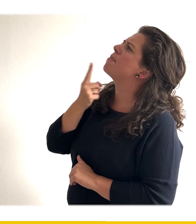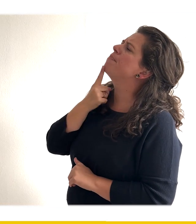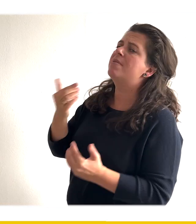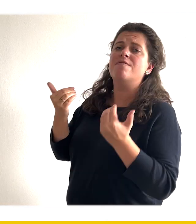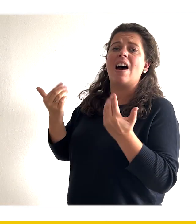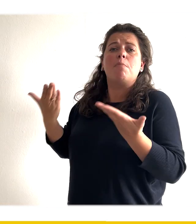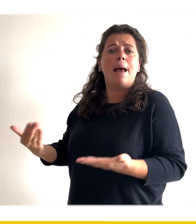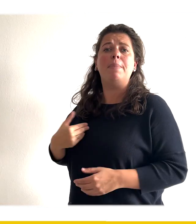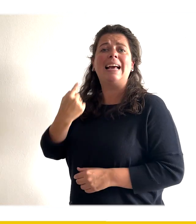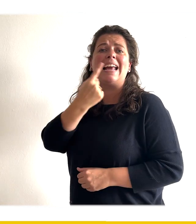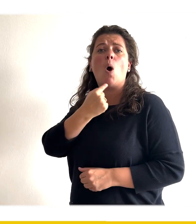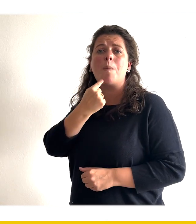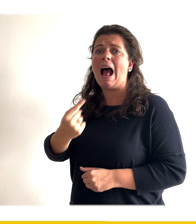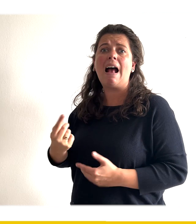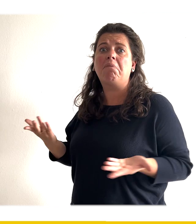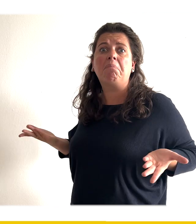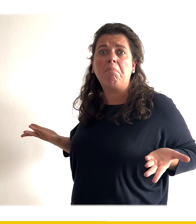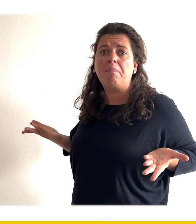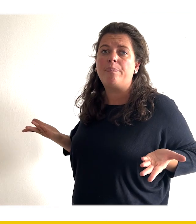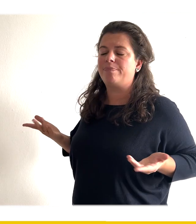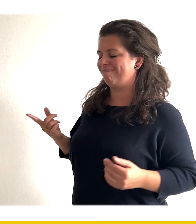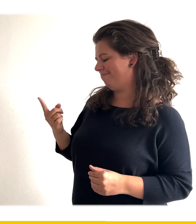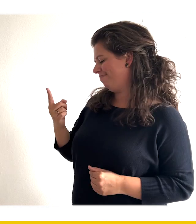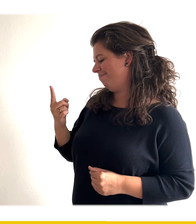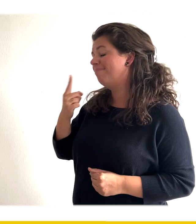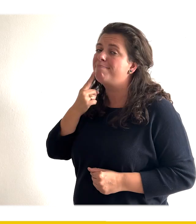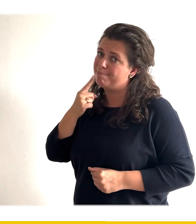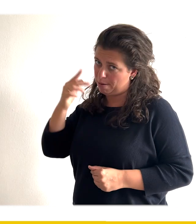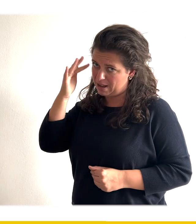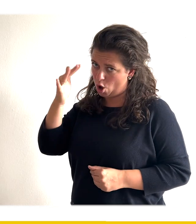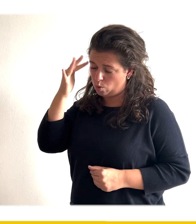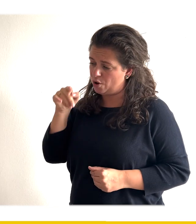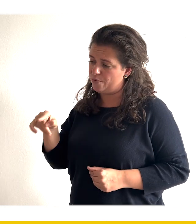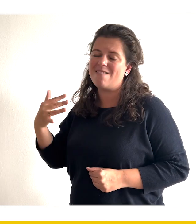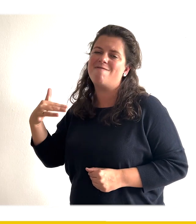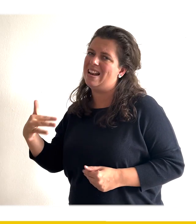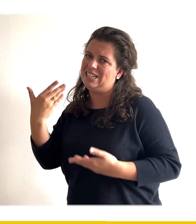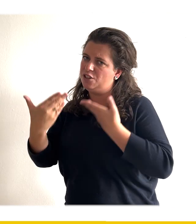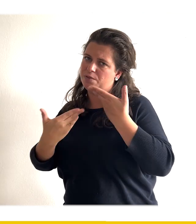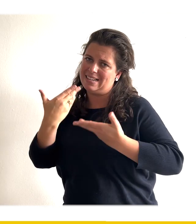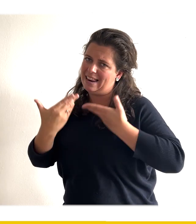ik geen opa? Maar papa Jozef wil het niet vertellen.